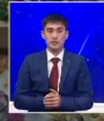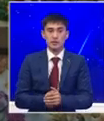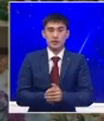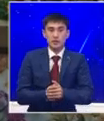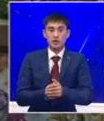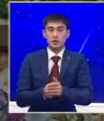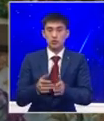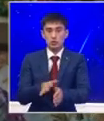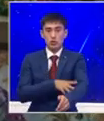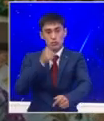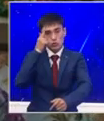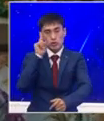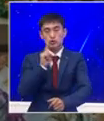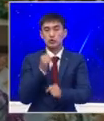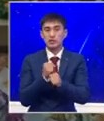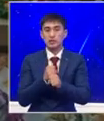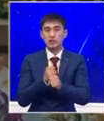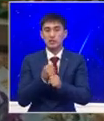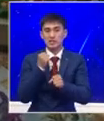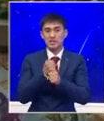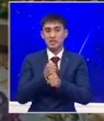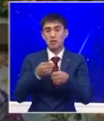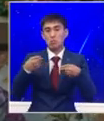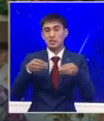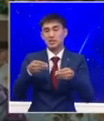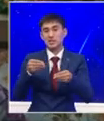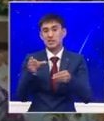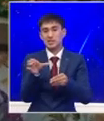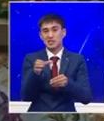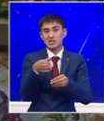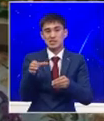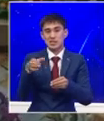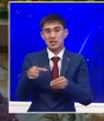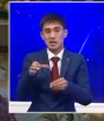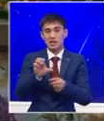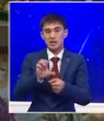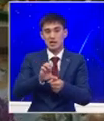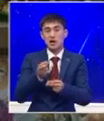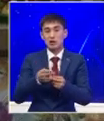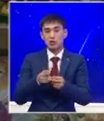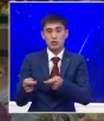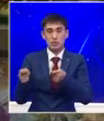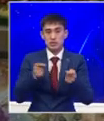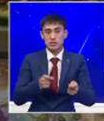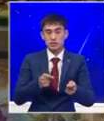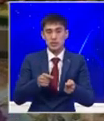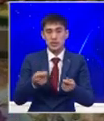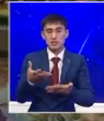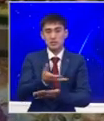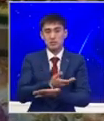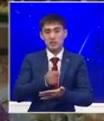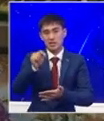Мы долго думали, что сделать. Взяли пластиковый стакан, который кто из дома что принес. И пошли, насобирали